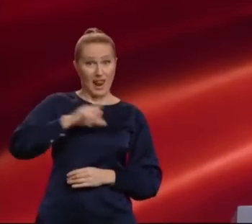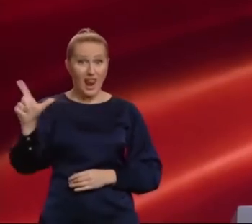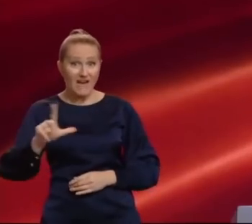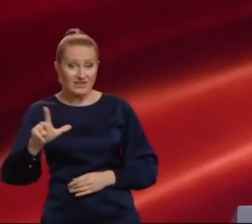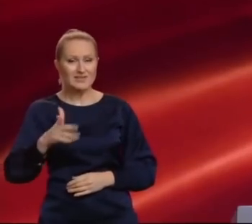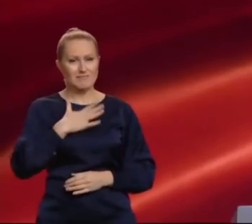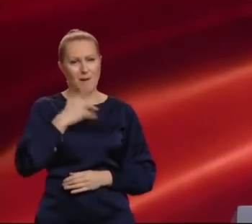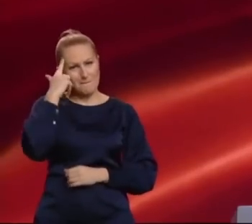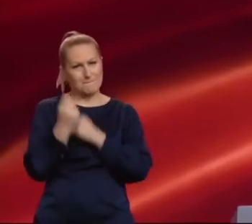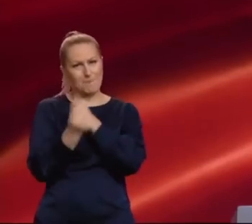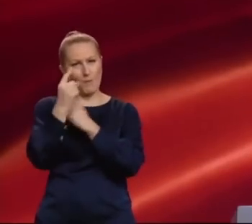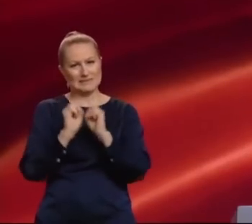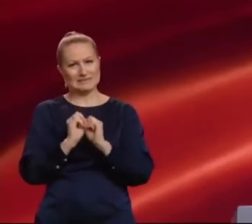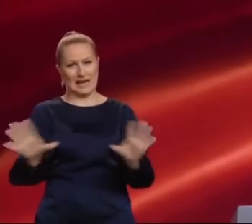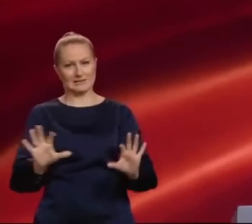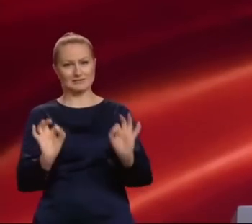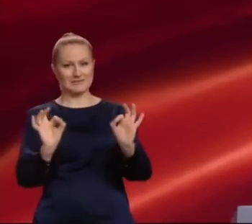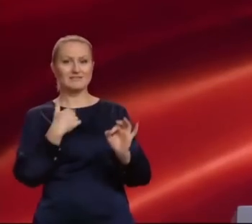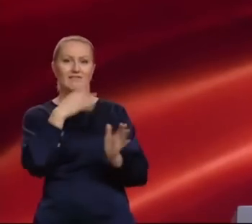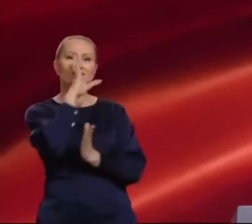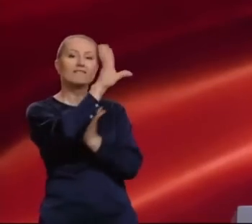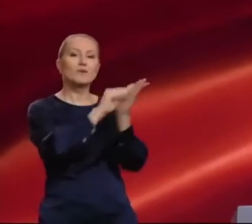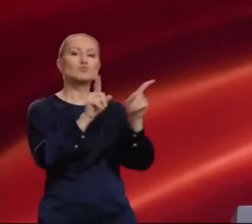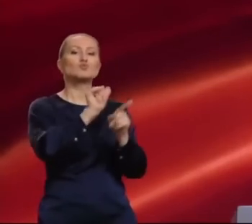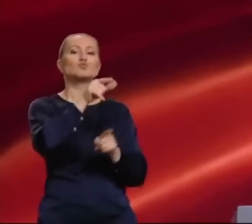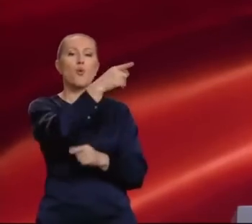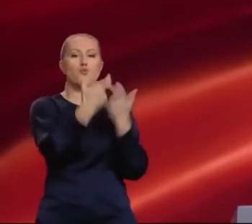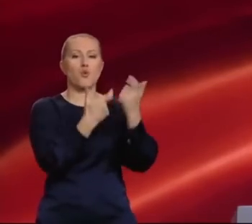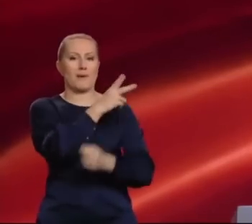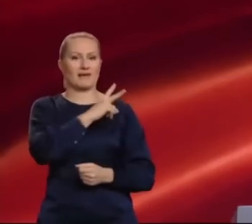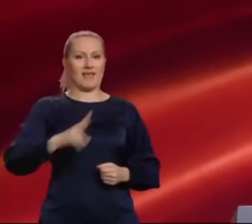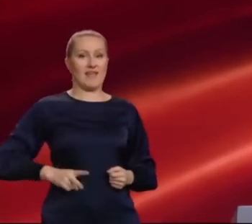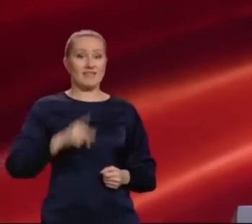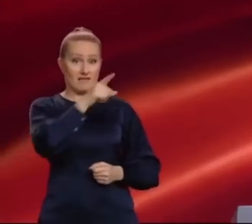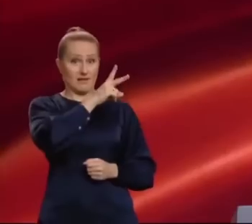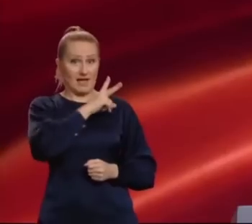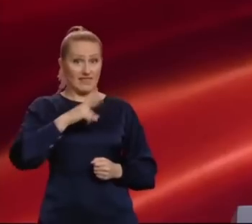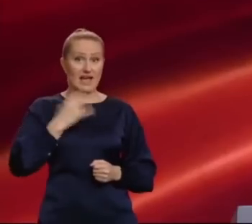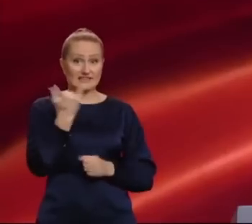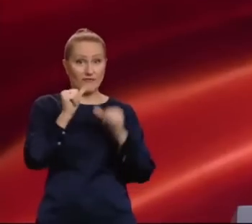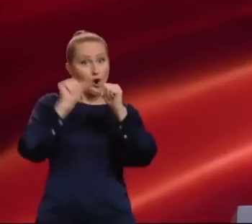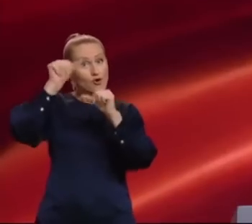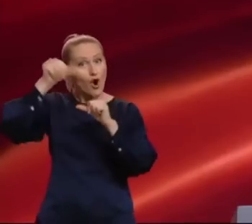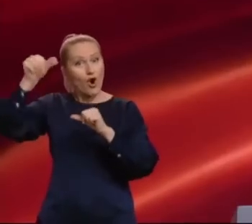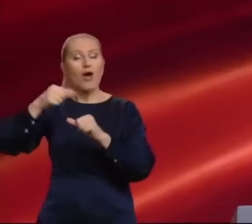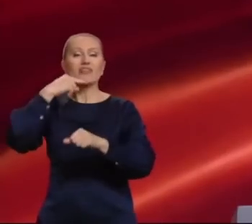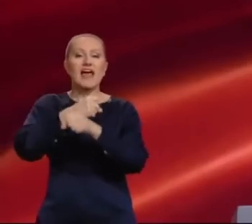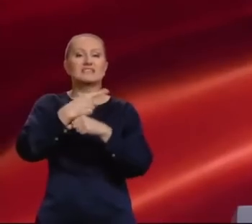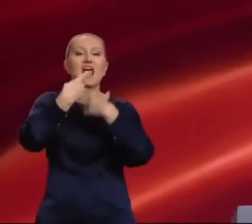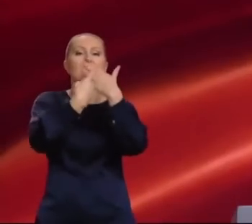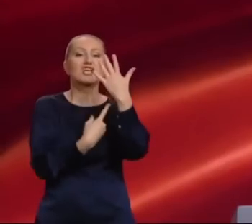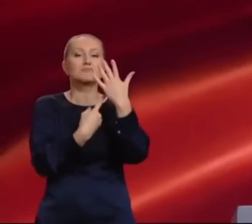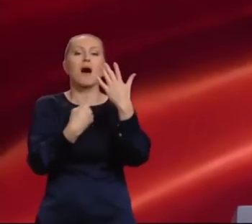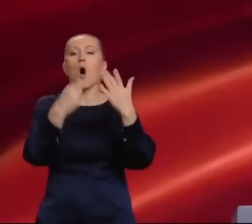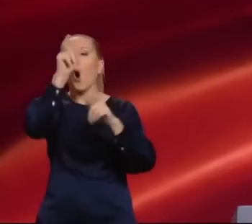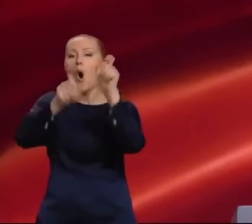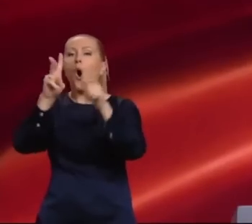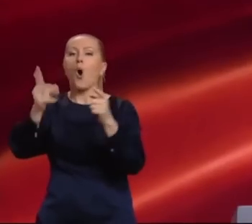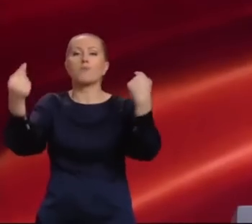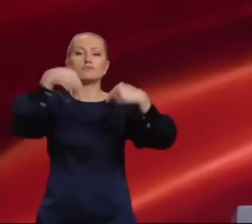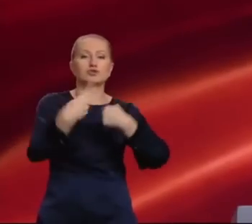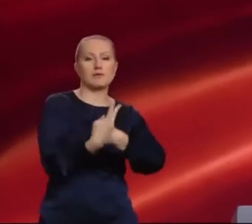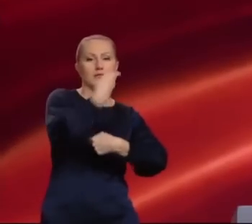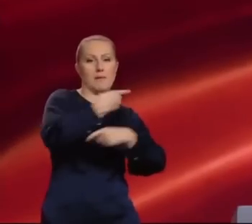To jest wzorowane na pomyśle kanadyjskim. Kanada co roku ustala limit osób, które mogą wjechać do kraju. Dane osoby